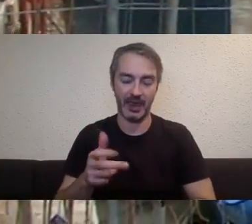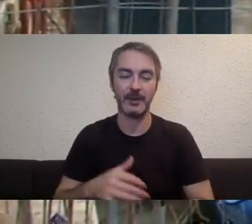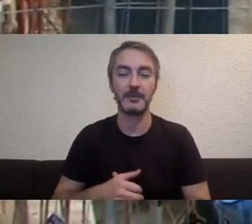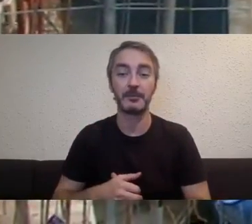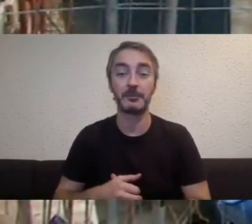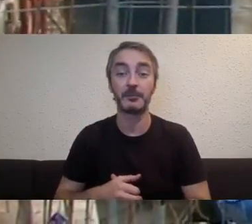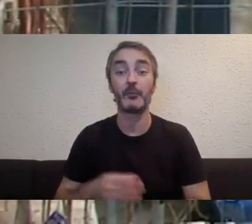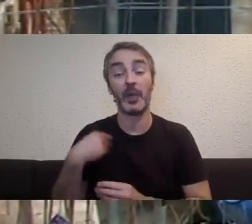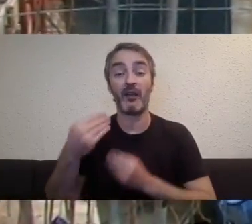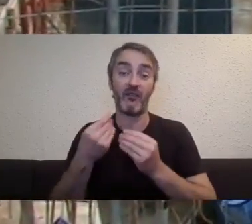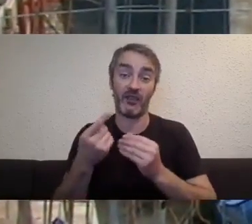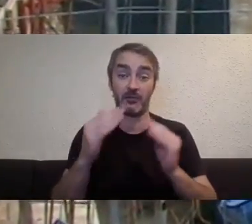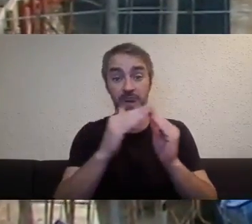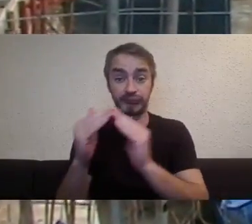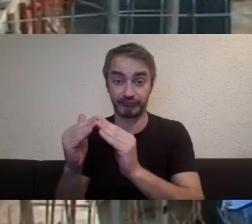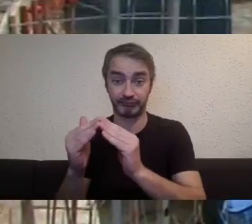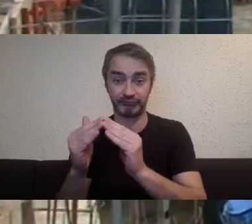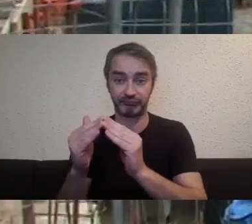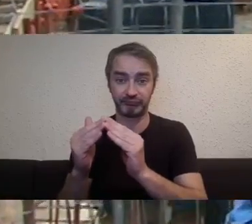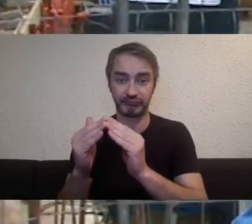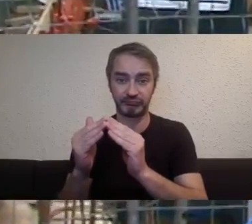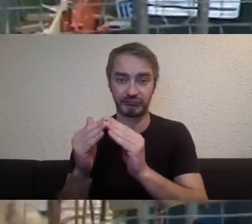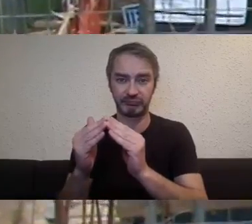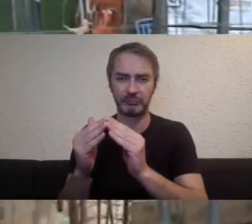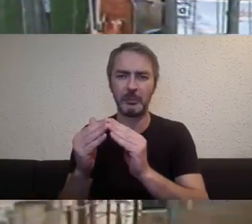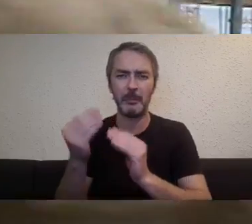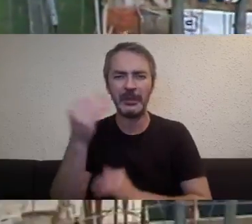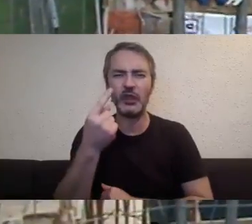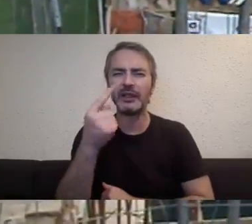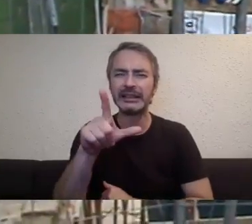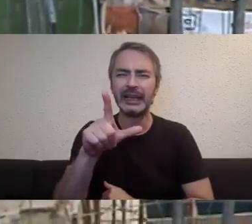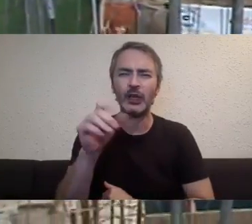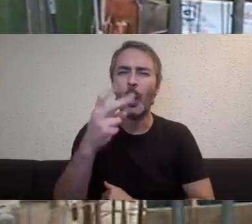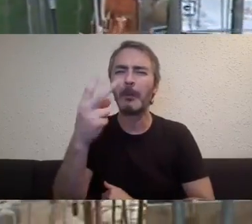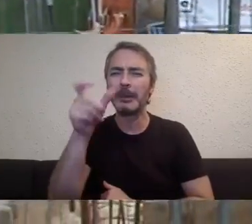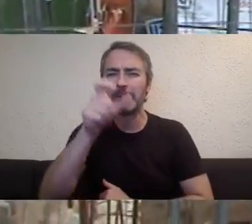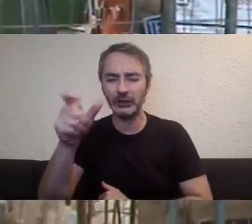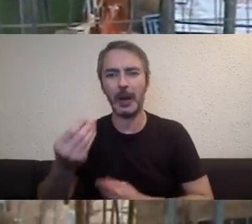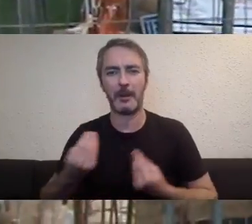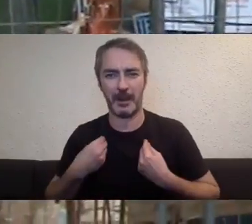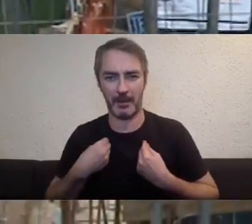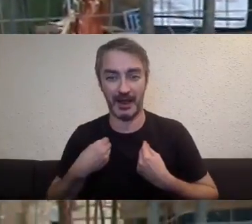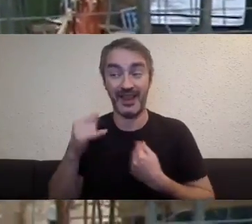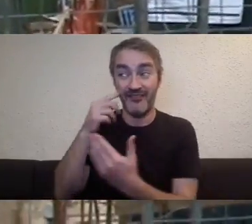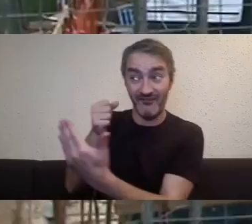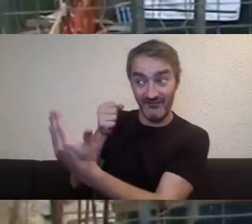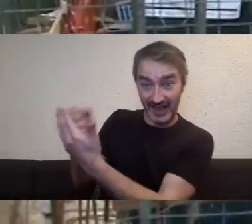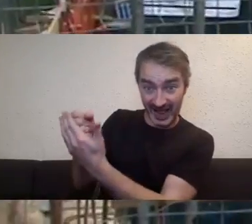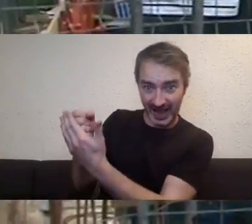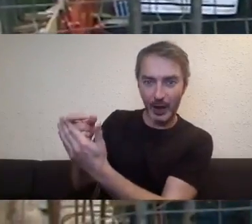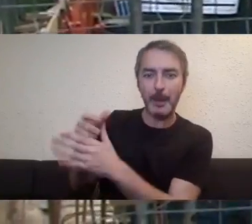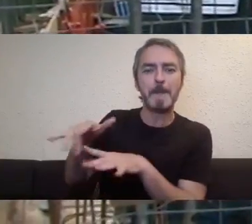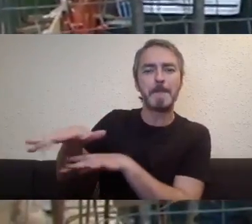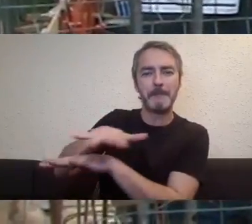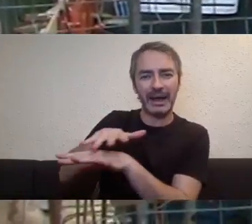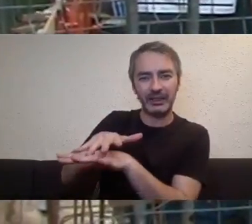fer vivenda, arribar a estar vivint, jo crec que eren al voltant de 17-20 persones, i a l'espai del final